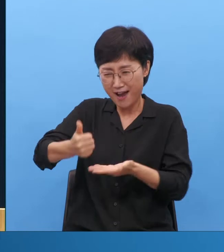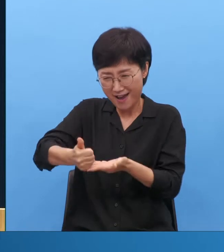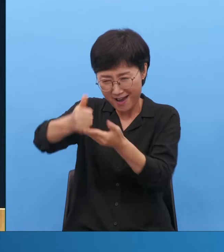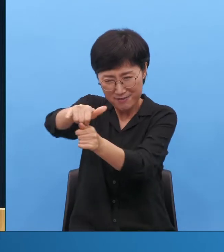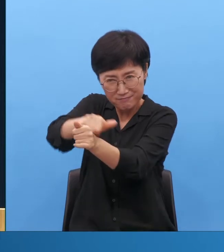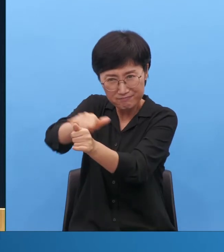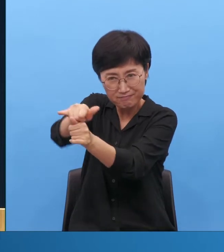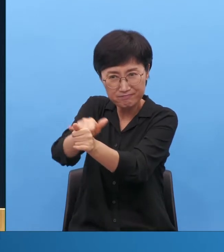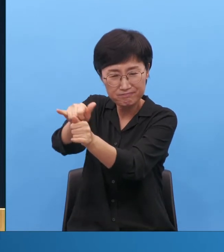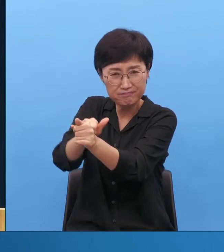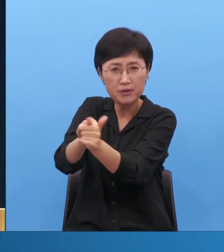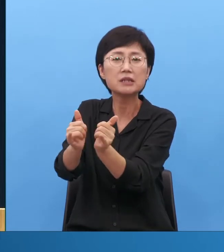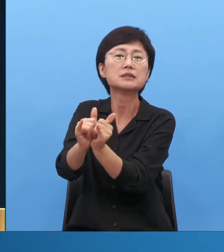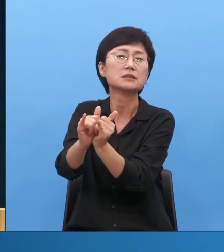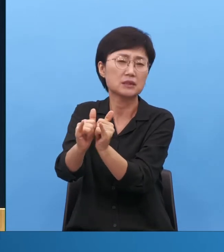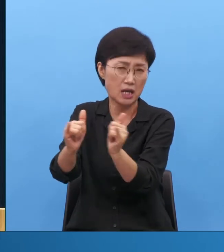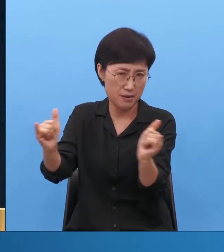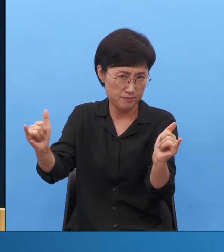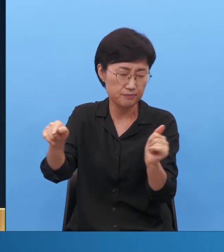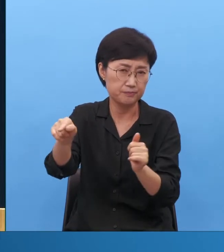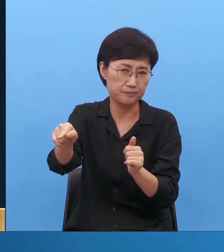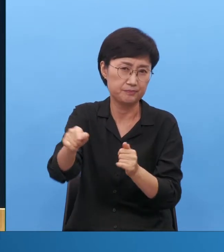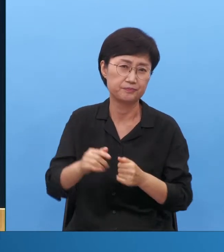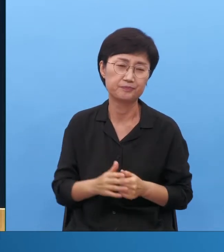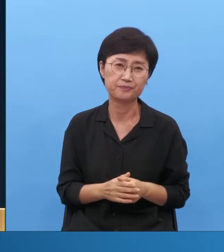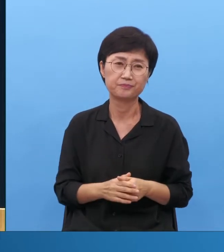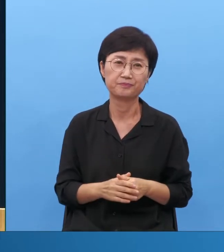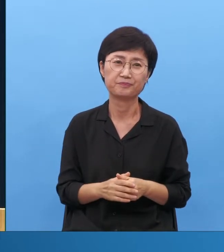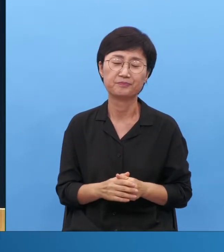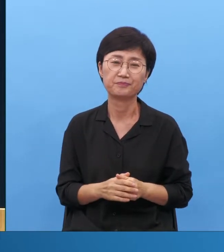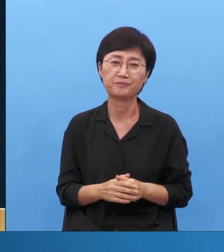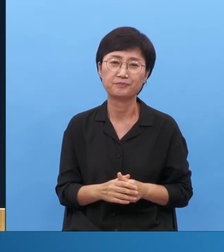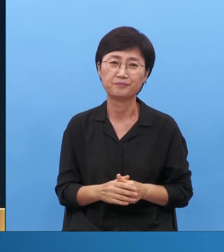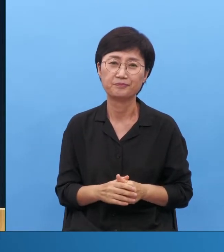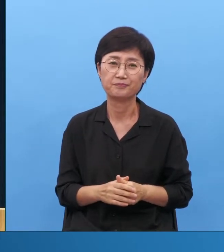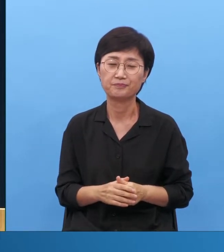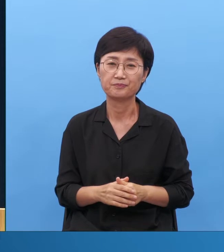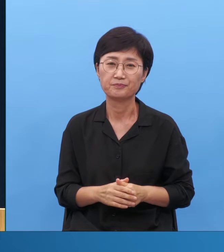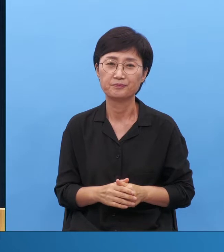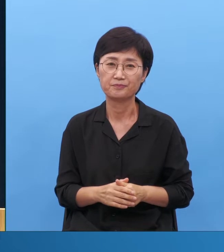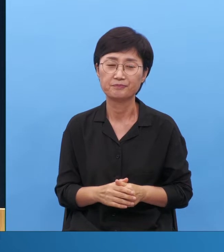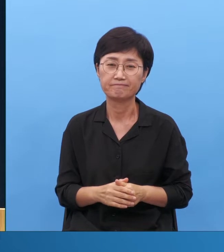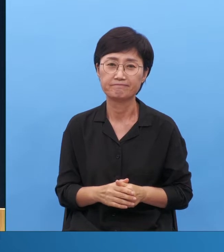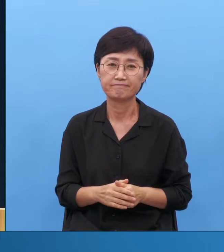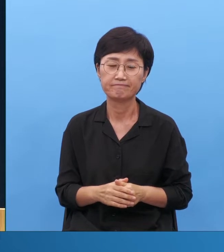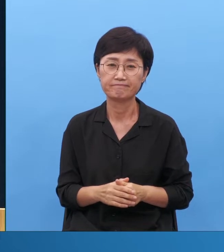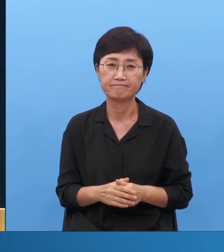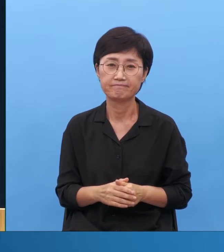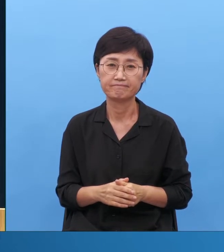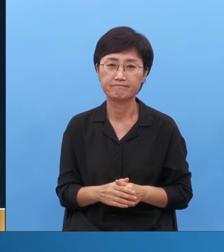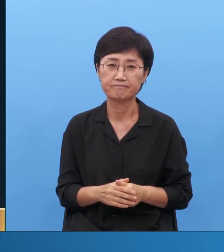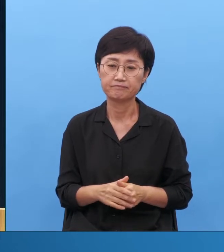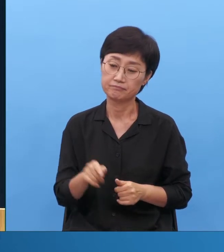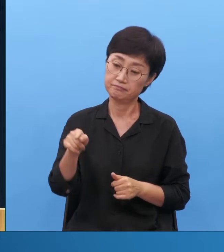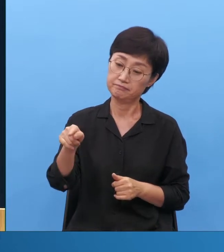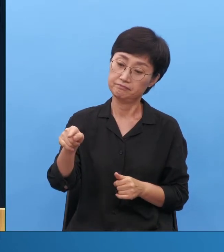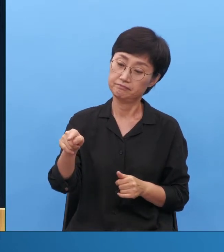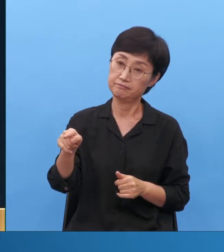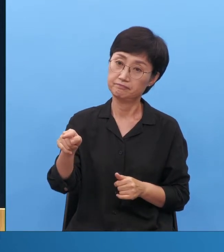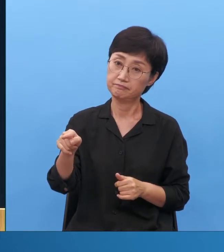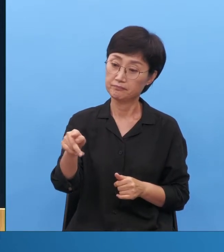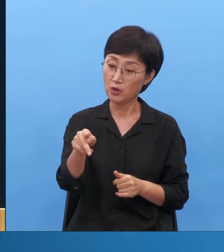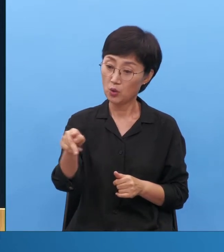of man appeared, all the journalists would swarm to him and try to get his interview. It's that kind of figure that we see today. 쉽게 말하면 복음 제대로 못